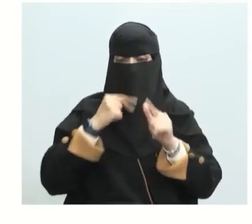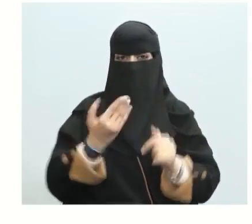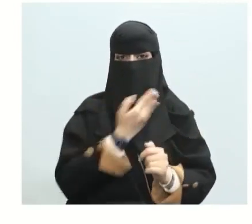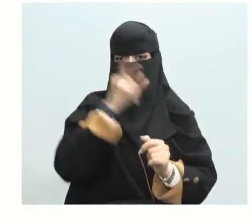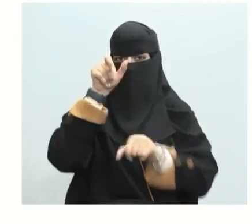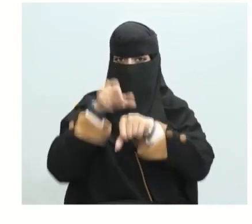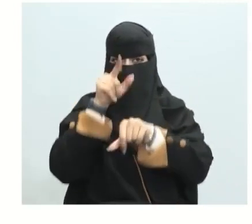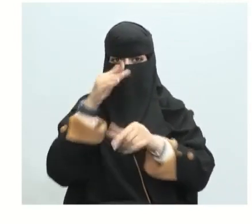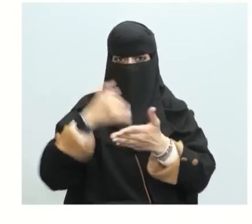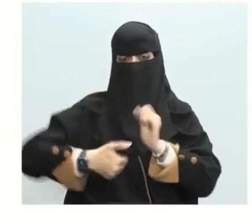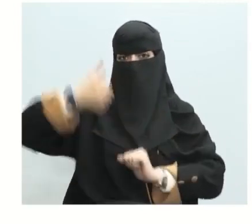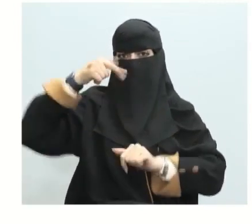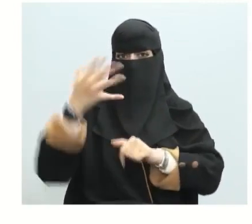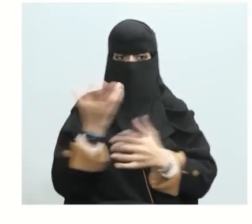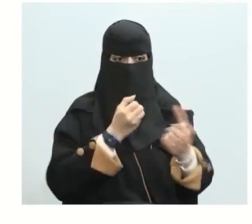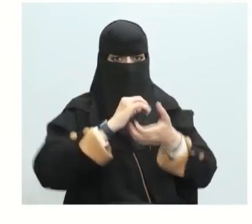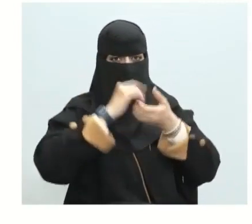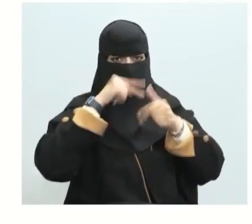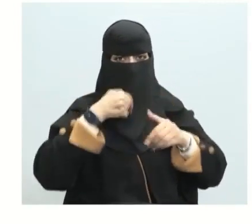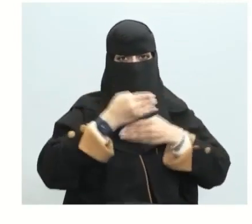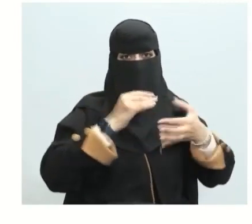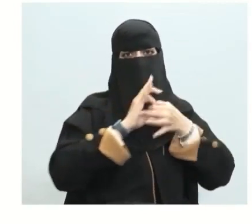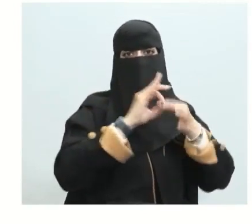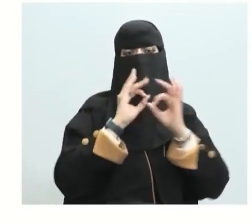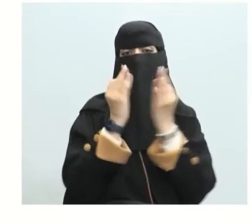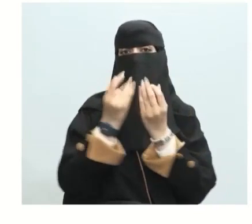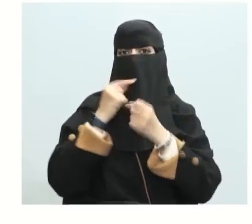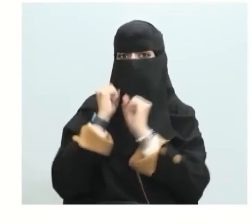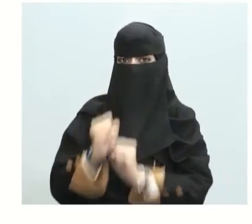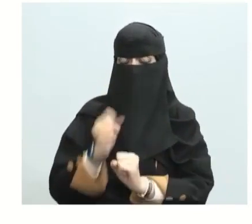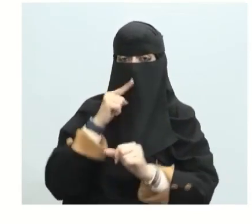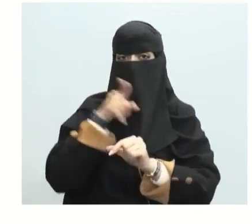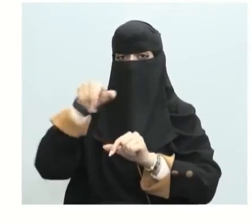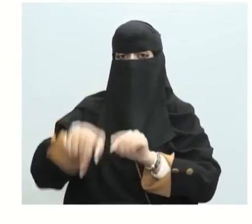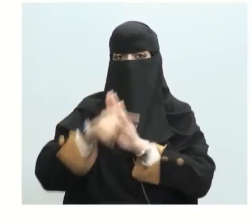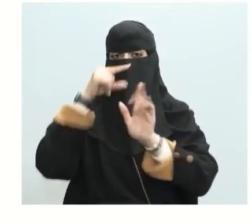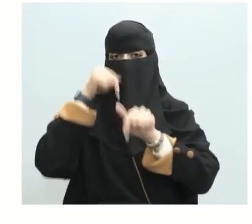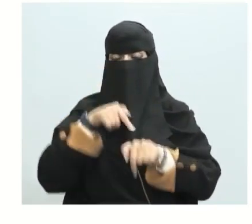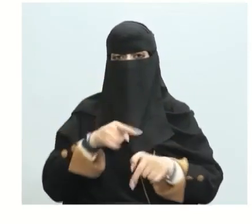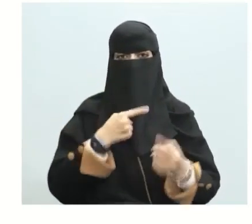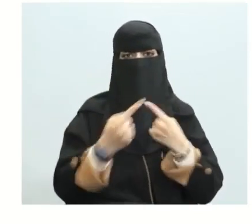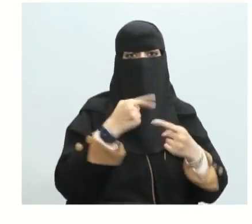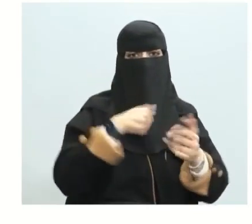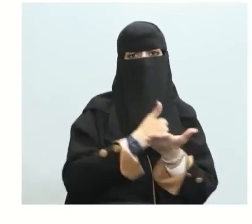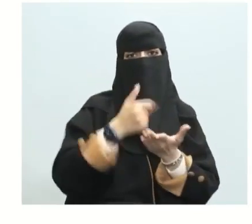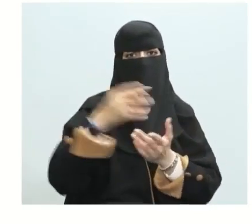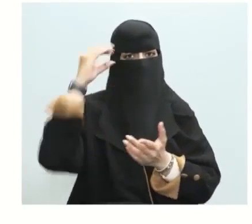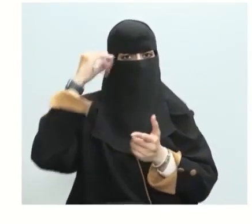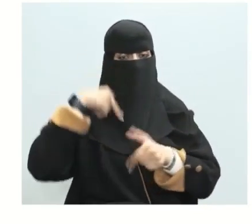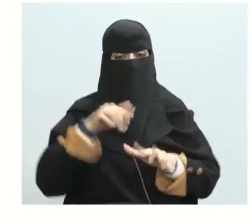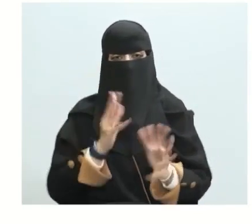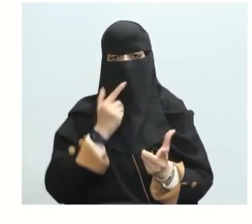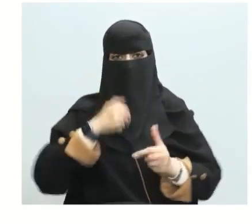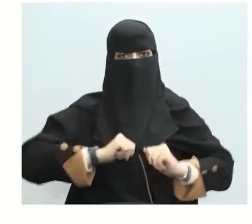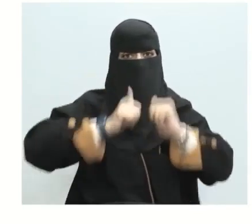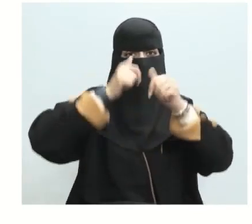يساعدك على النجاح وكسب الاصدقاء واقامه علاقات اجتماعيه قويه هذا هو موضوعنا ففيه نتناول باسلوب علمي كيفيه